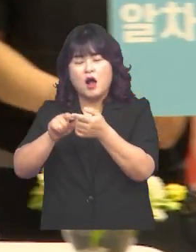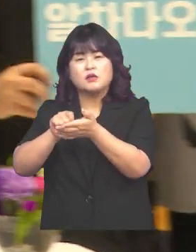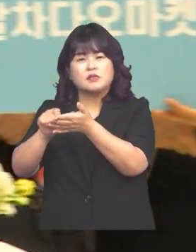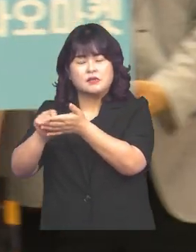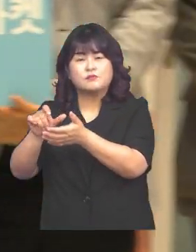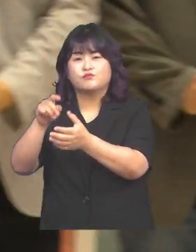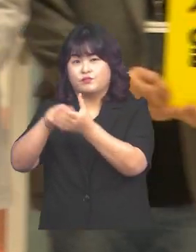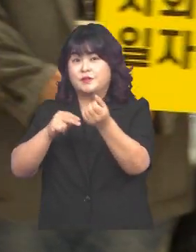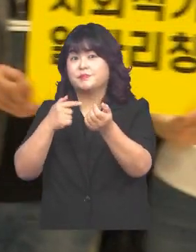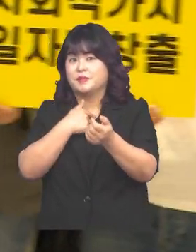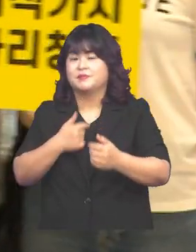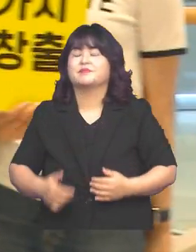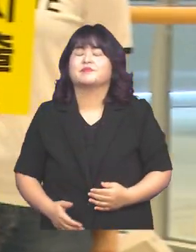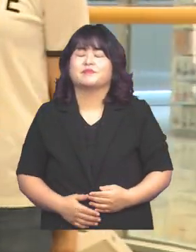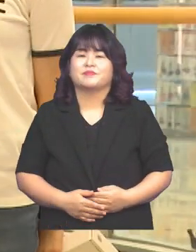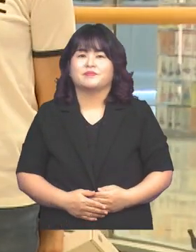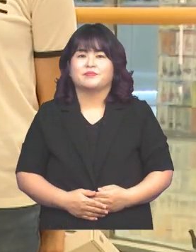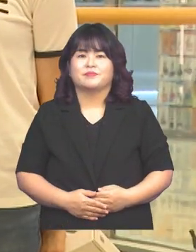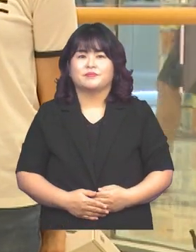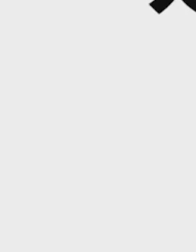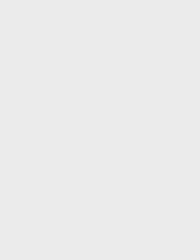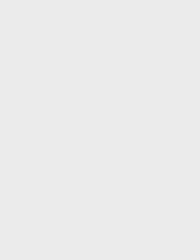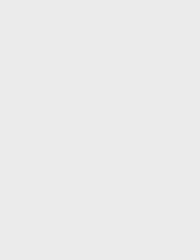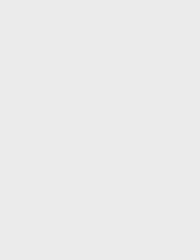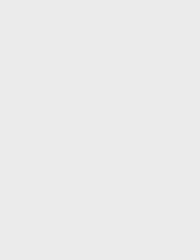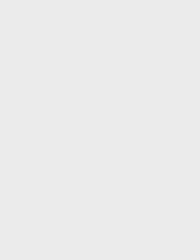등을 판매했습니다.